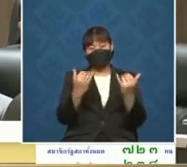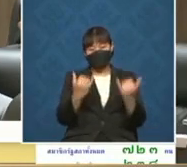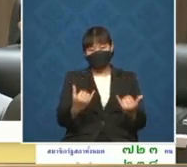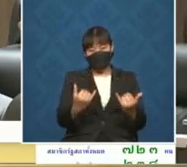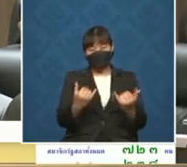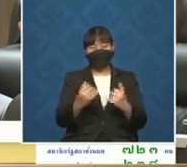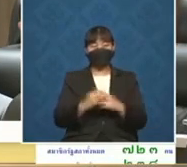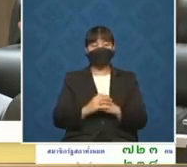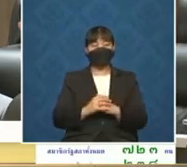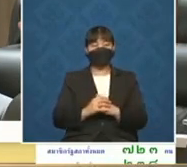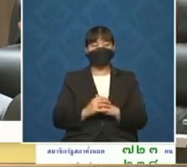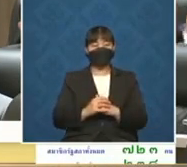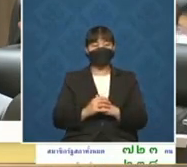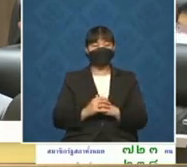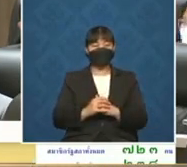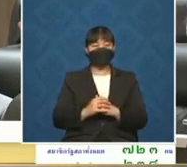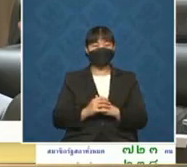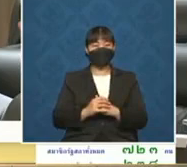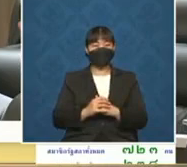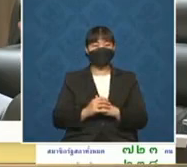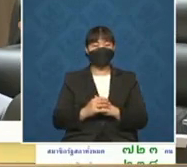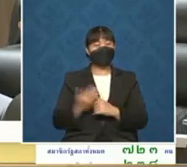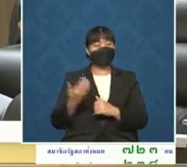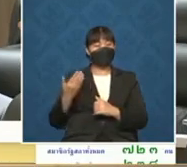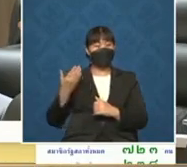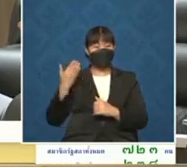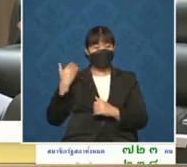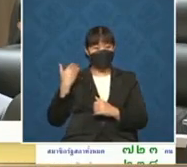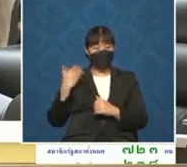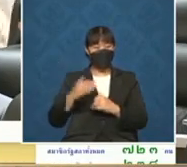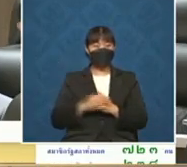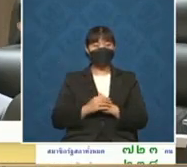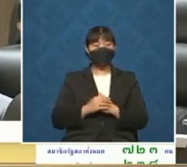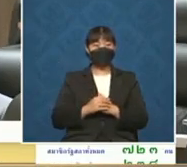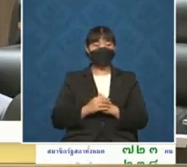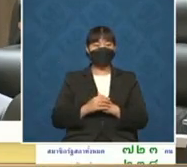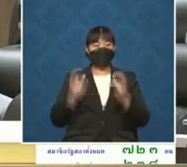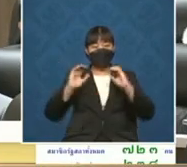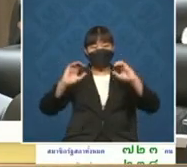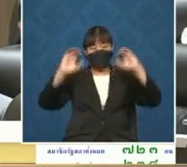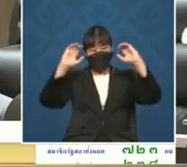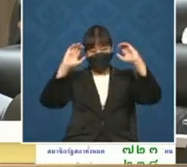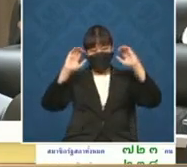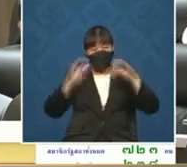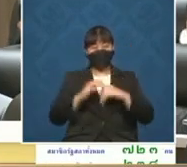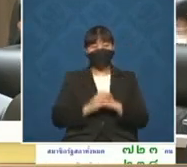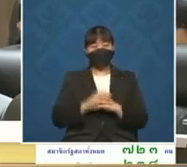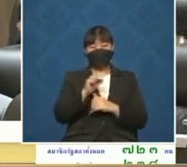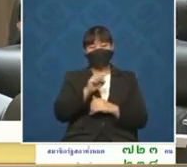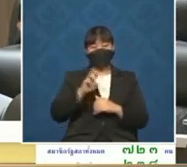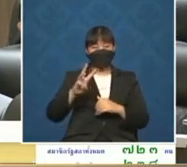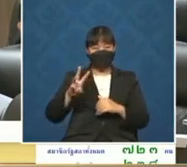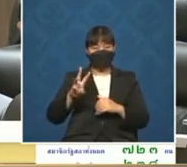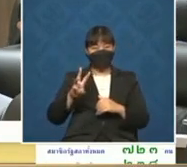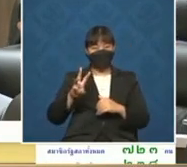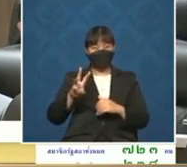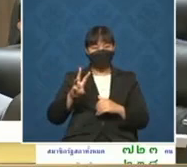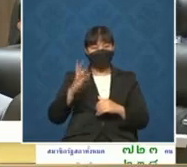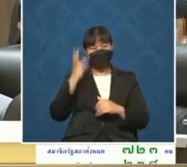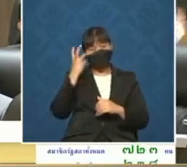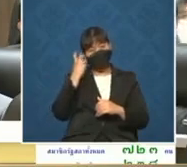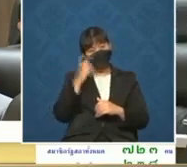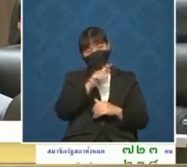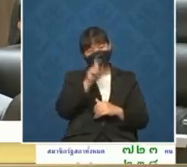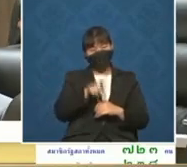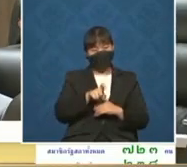ติมนะฮะคนที่เป็นส.ส.เนี่ยพูดจาในสภาแบบนี้เท่ากับคุณไม่เคารพแม้กระทั่งตำแหน่งของคุณเ